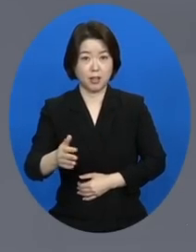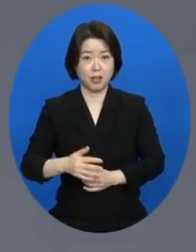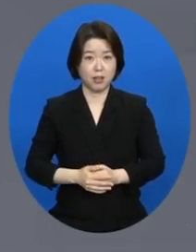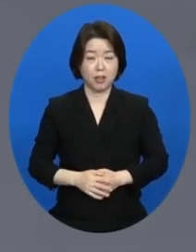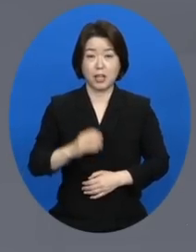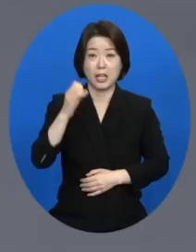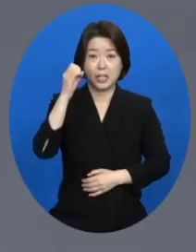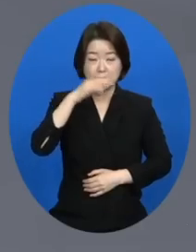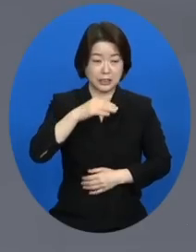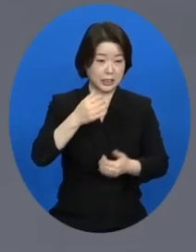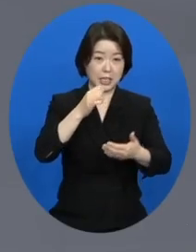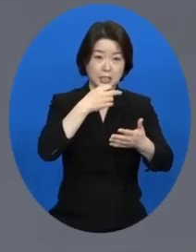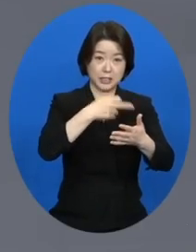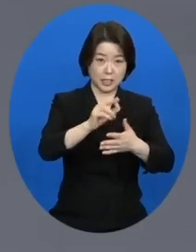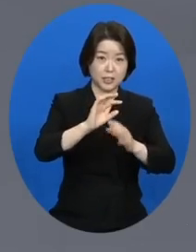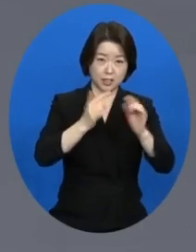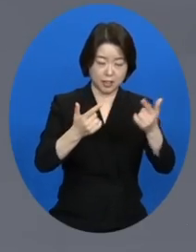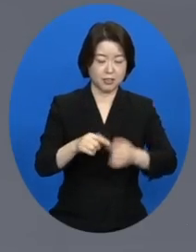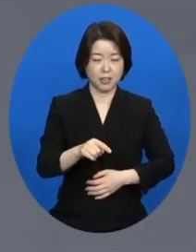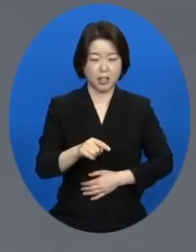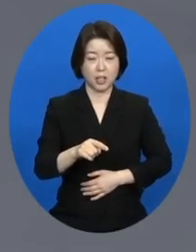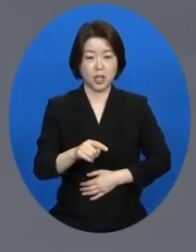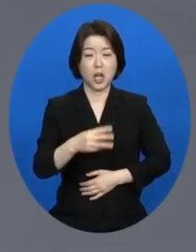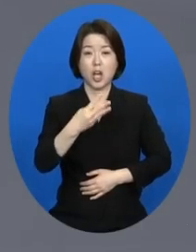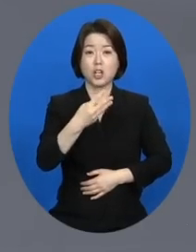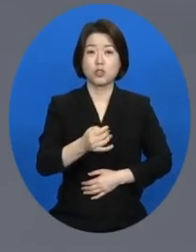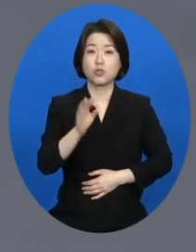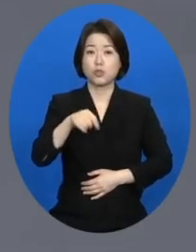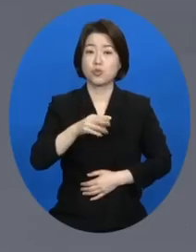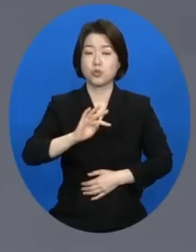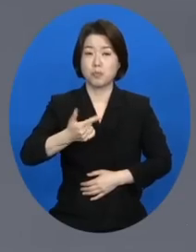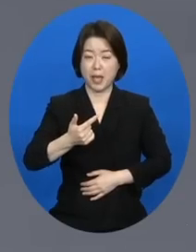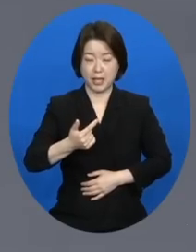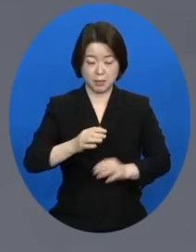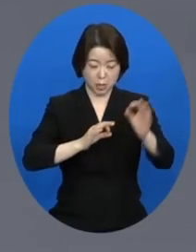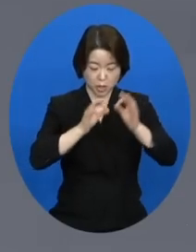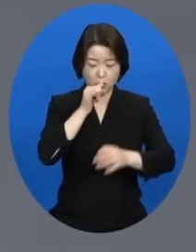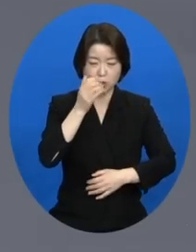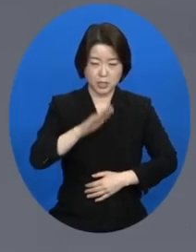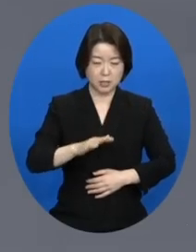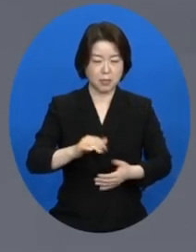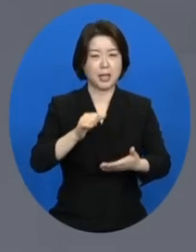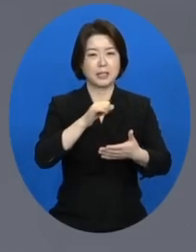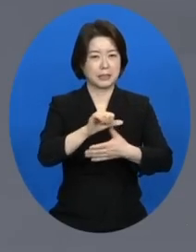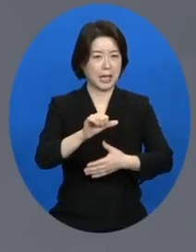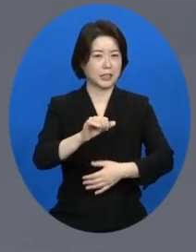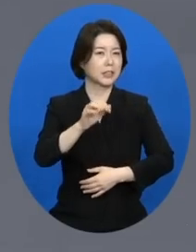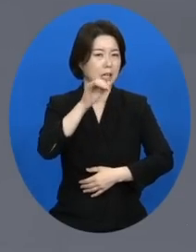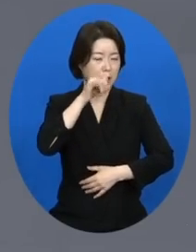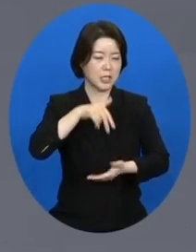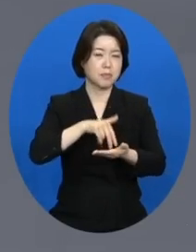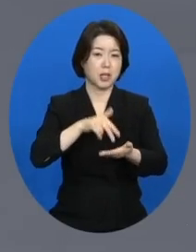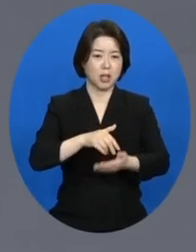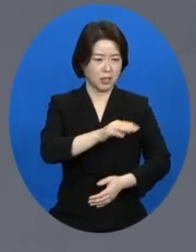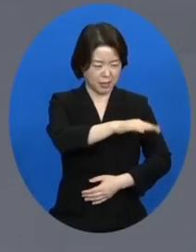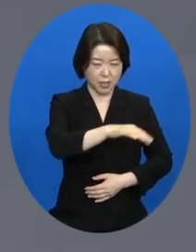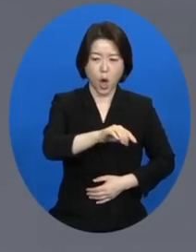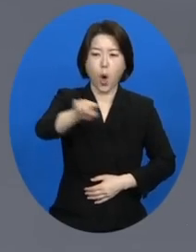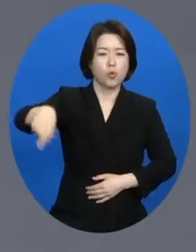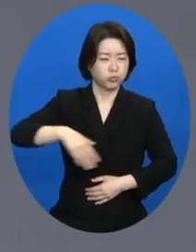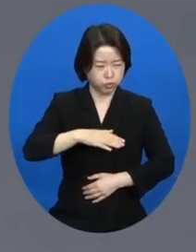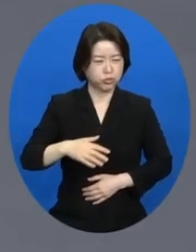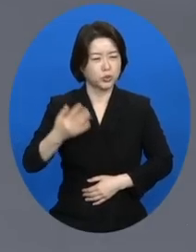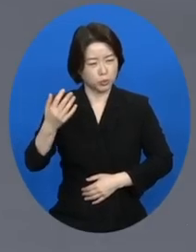괜히 장자가 아닙니다. 비록 루벤이 실수를 하긴 했지만 괜히 장자가 아니라고요. 우리의 동생 아니냐